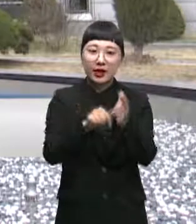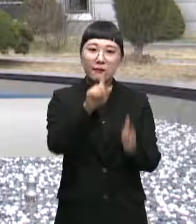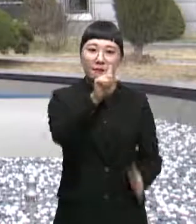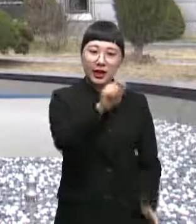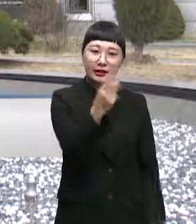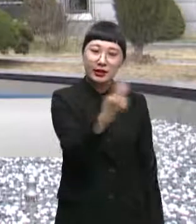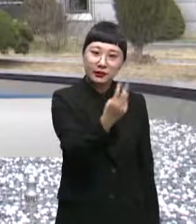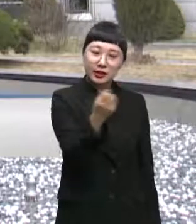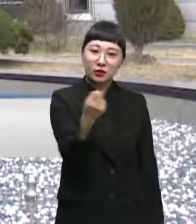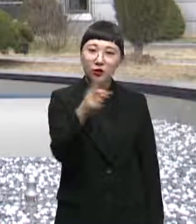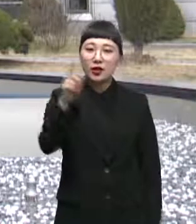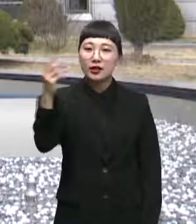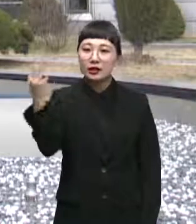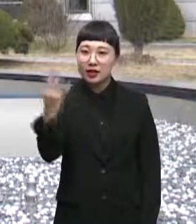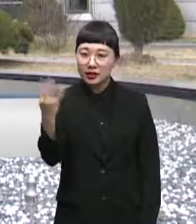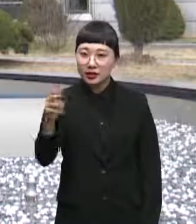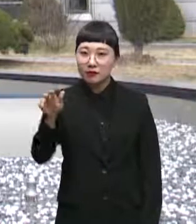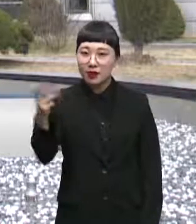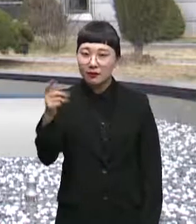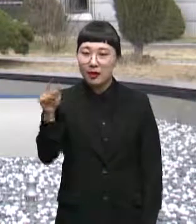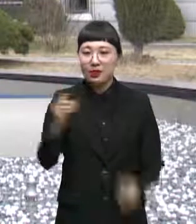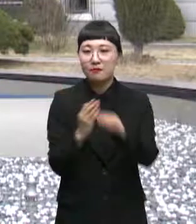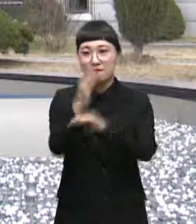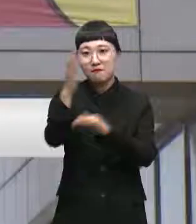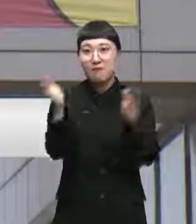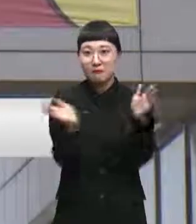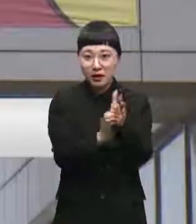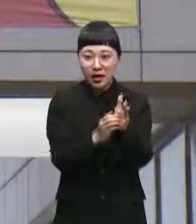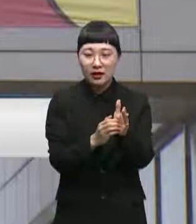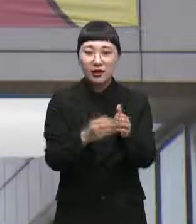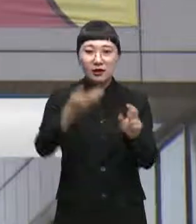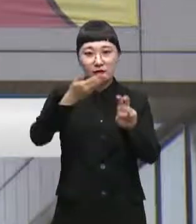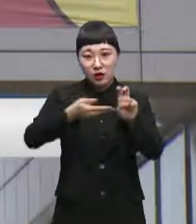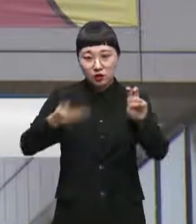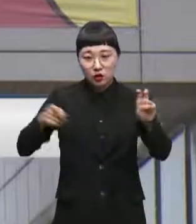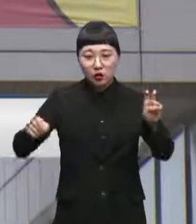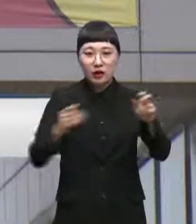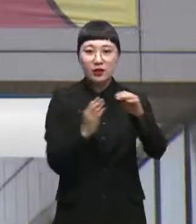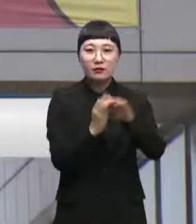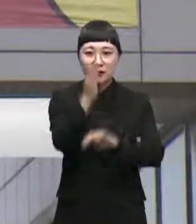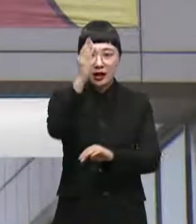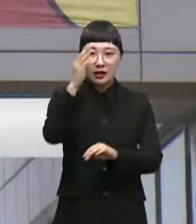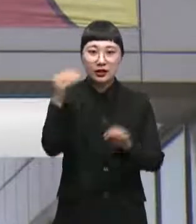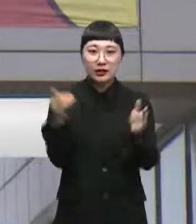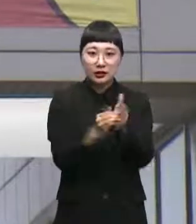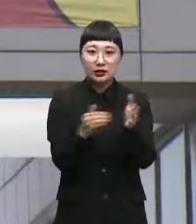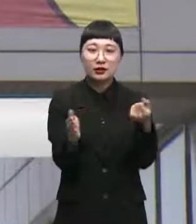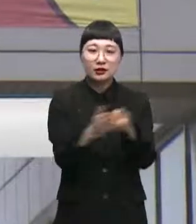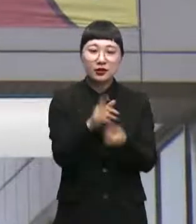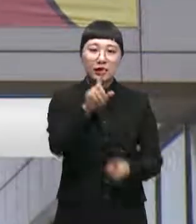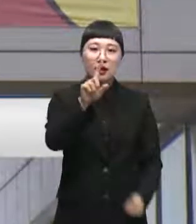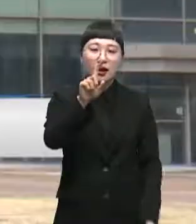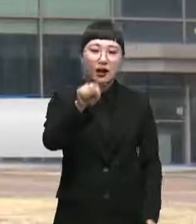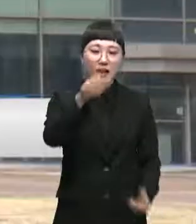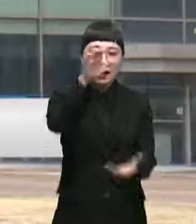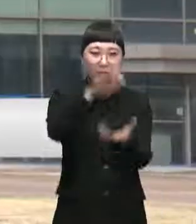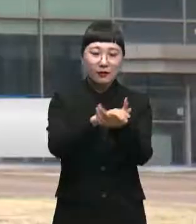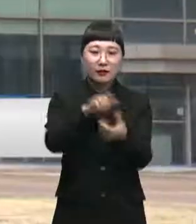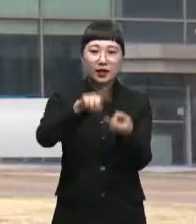32톤과 4,843톤을 초과했으며 미추홀구의 반입 누적량 또 1만 322톤으로 총량